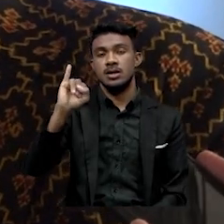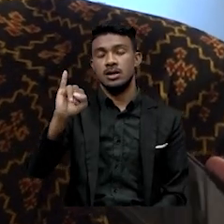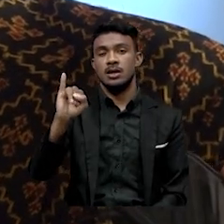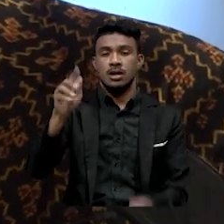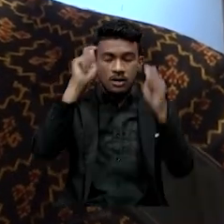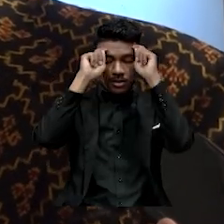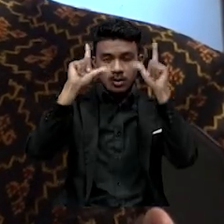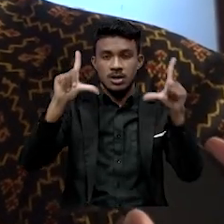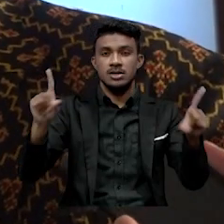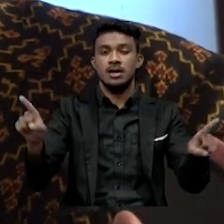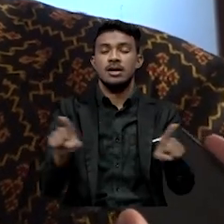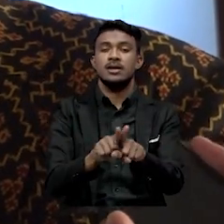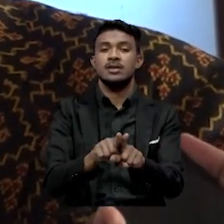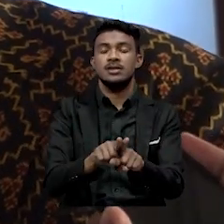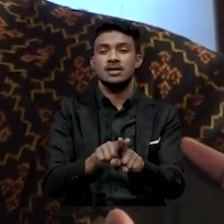mengawali